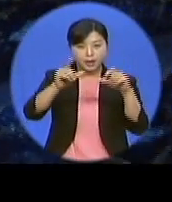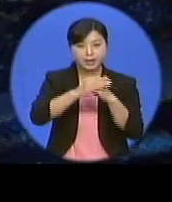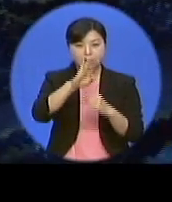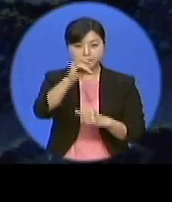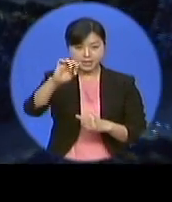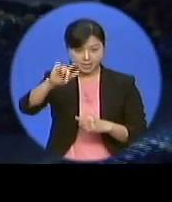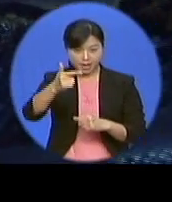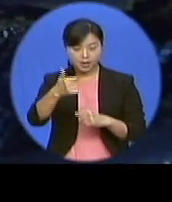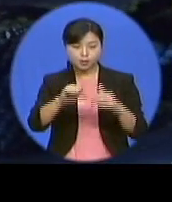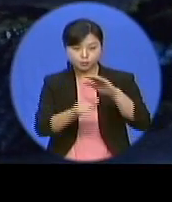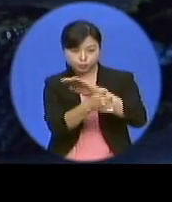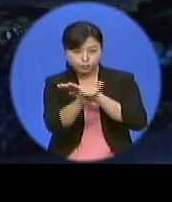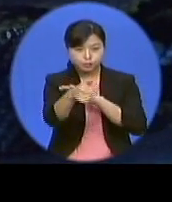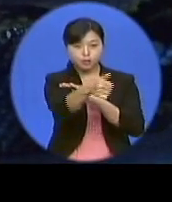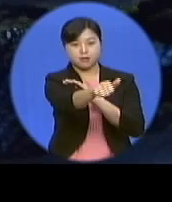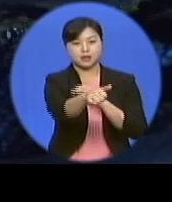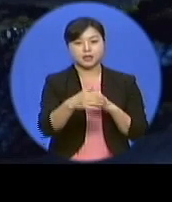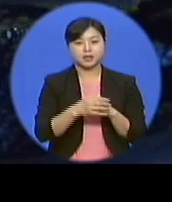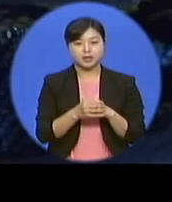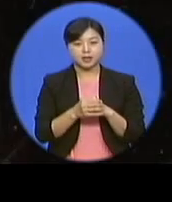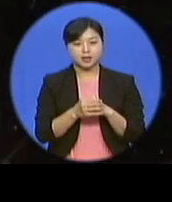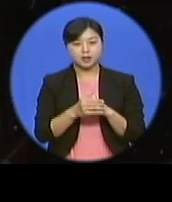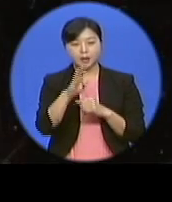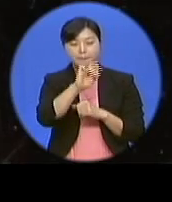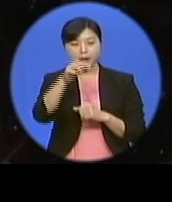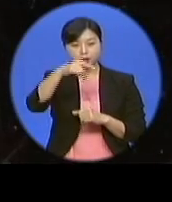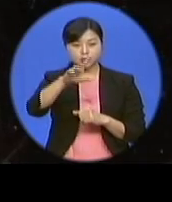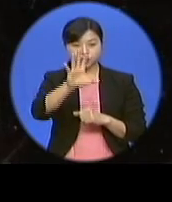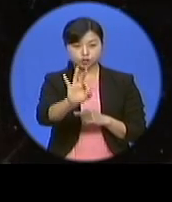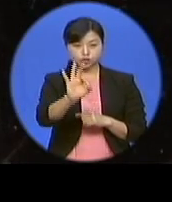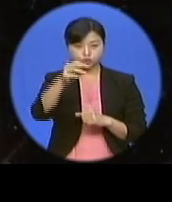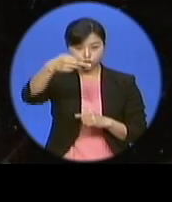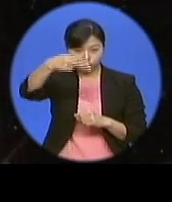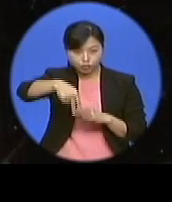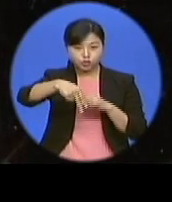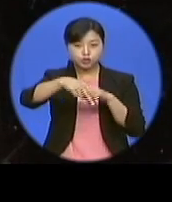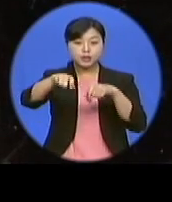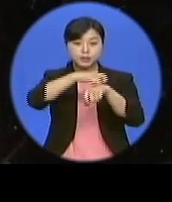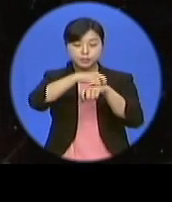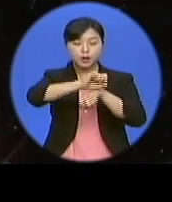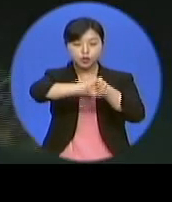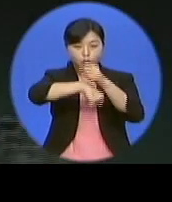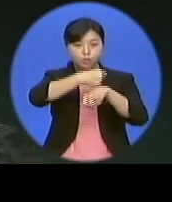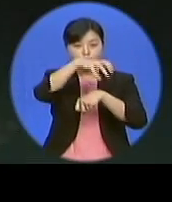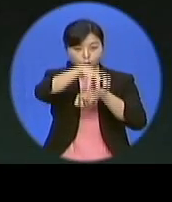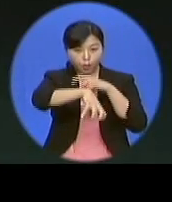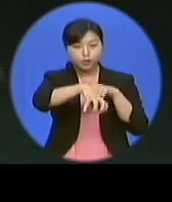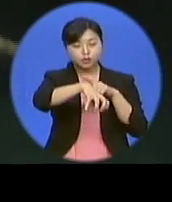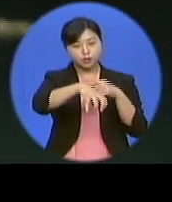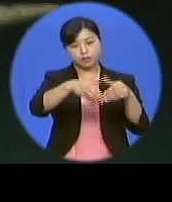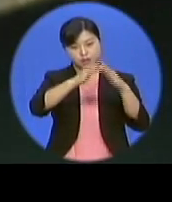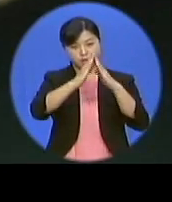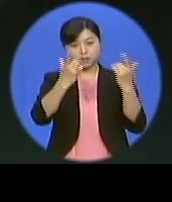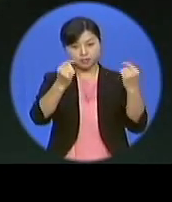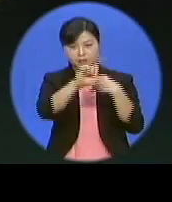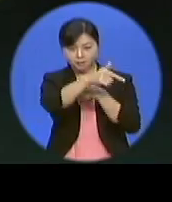있고요. 파충류 특화 동물원으로 시작한 만큼 정말 다양한 파충류들이 눈길을